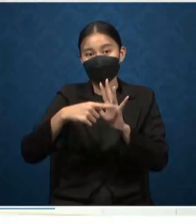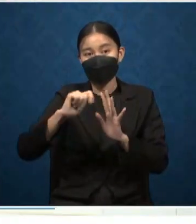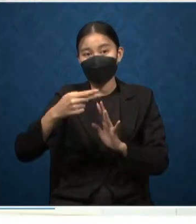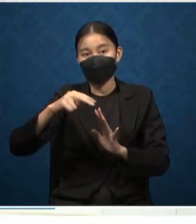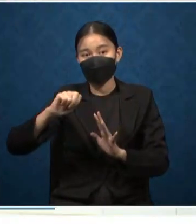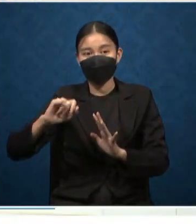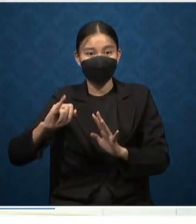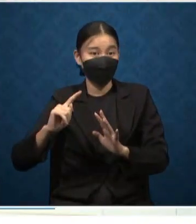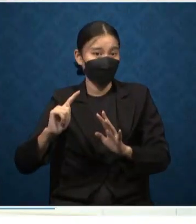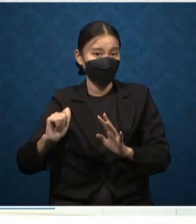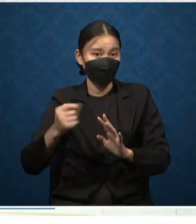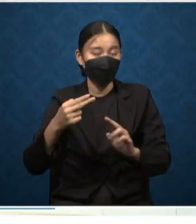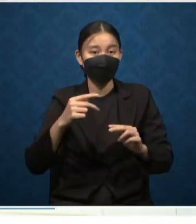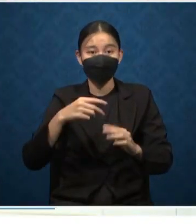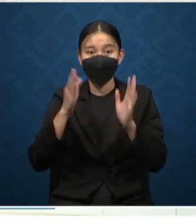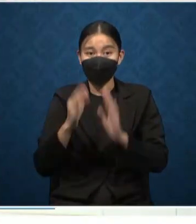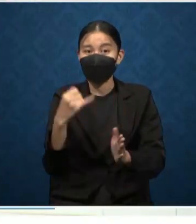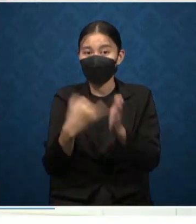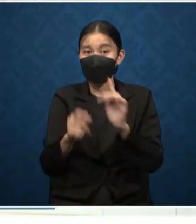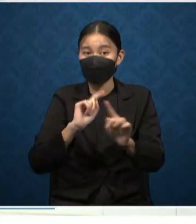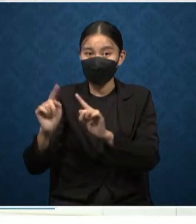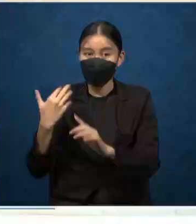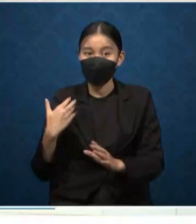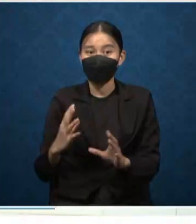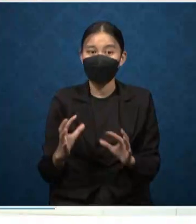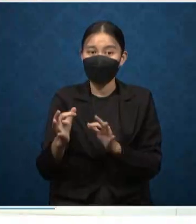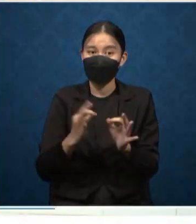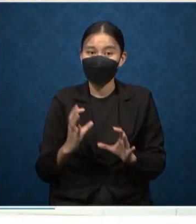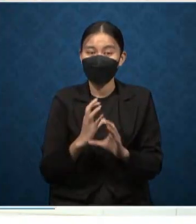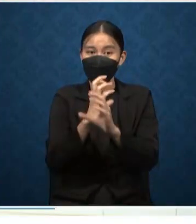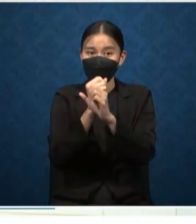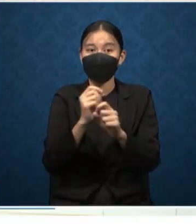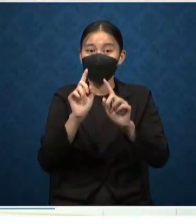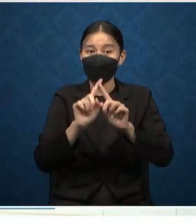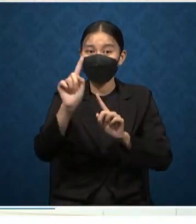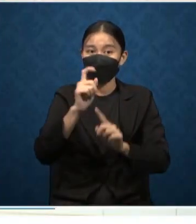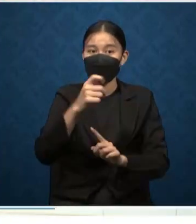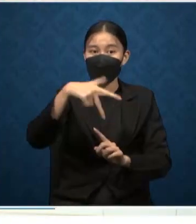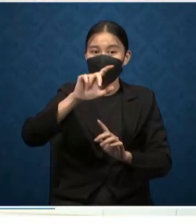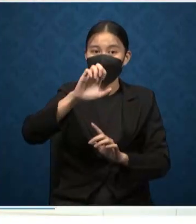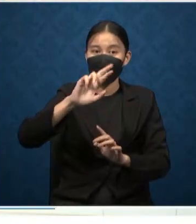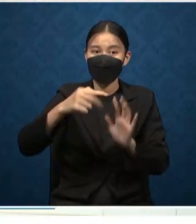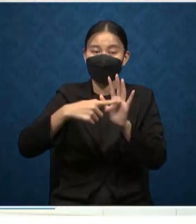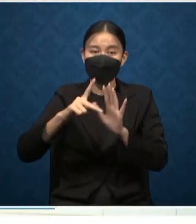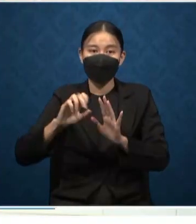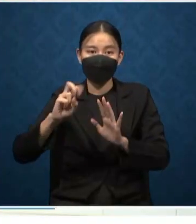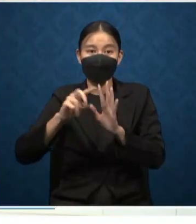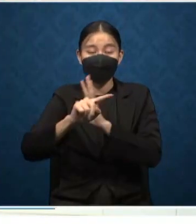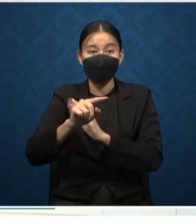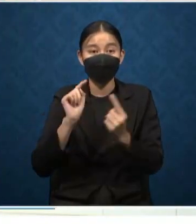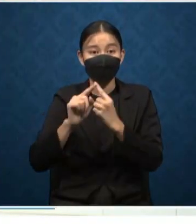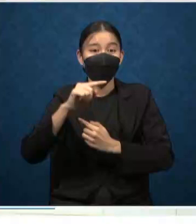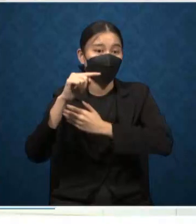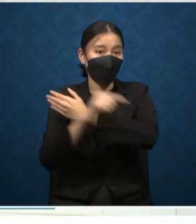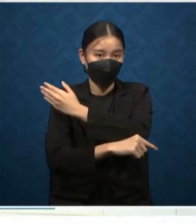ผมข้อนุญาตจิเจ็ affectionนนนี้ของมไภธรักษ์ในอภธรษเป็เรองของการ the